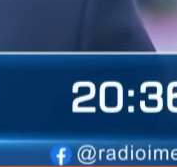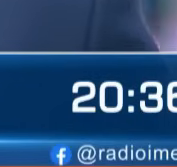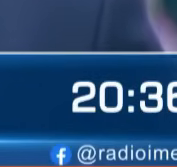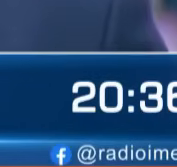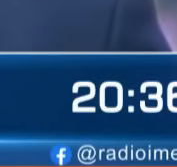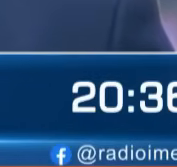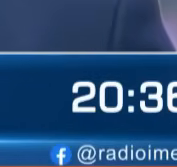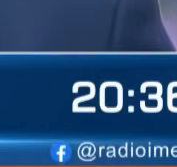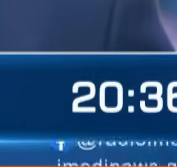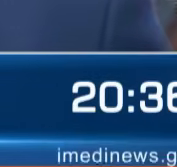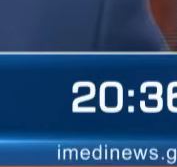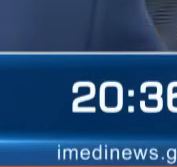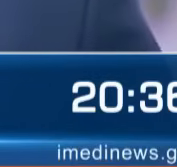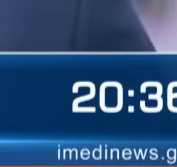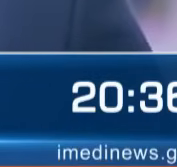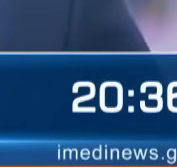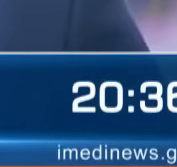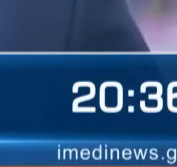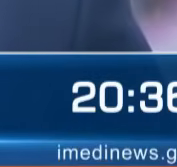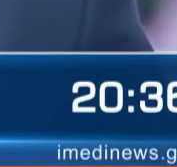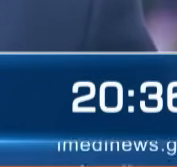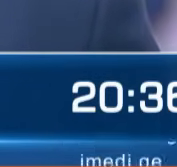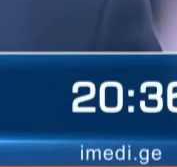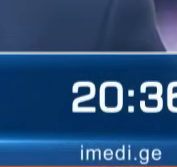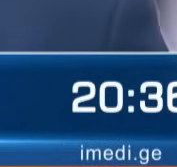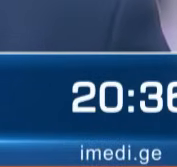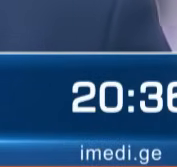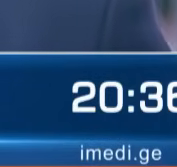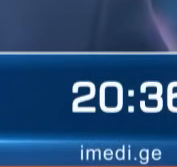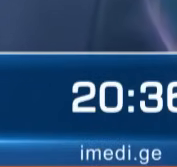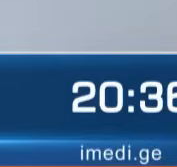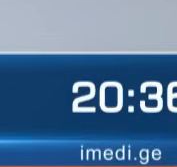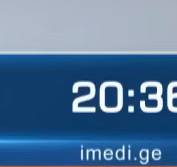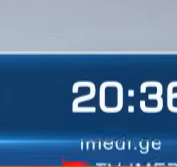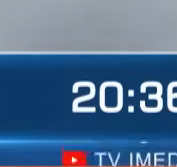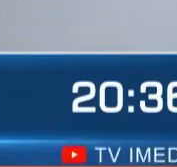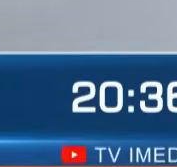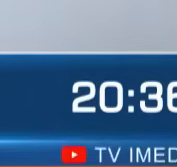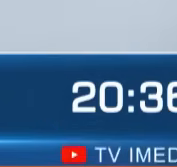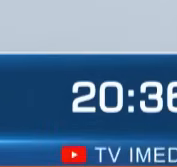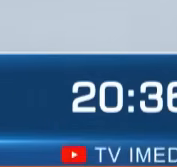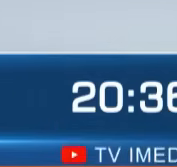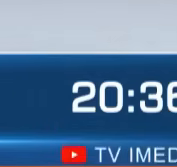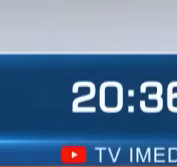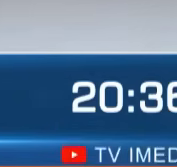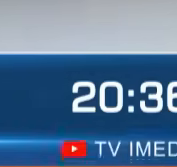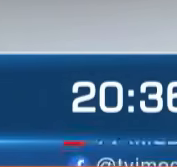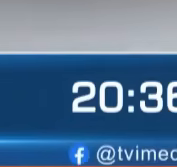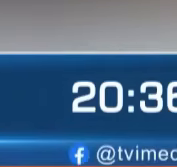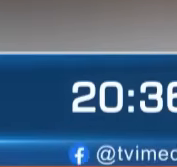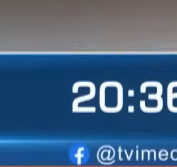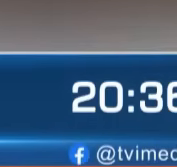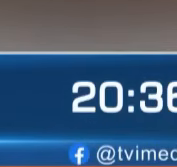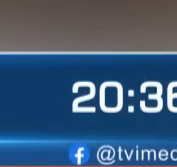neba. Am adgul tan da kaoši rebit, randuna tu sa ptoik neba, mat sa tsorobul binepsi da bruneba. Sticiuri gamut obiski de